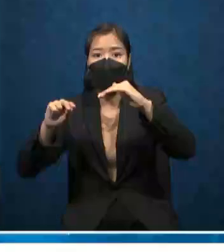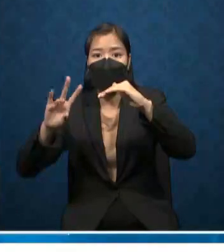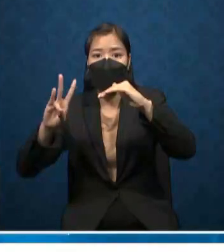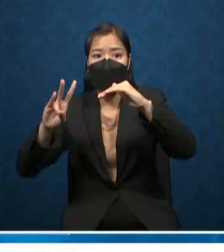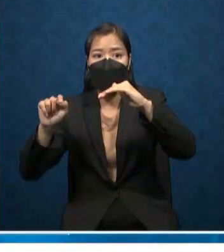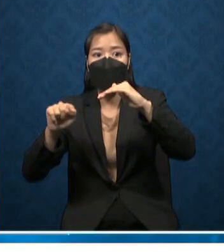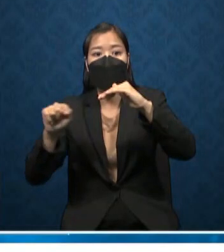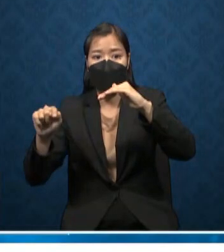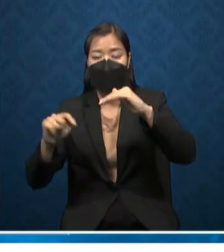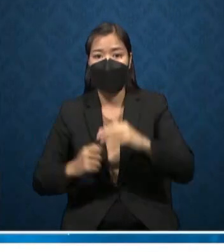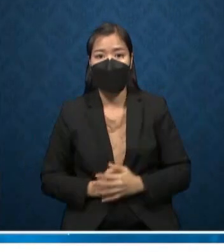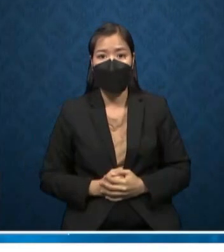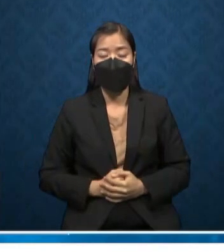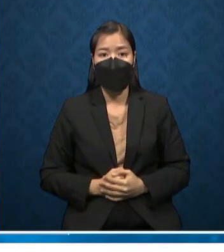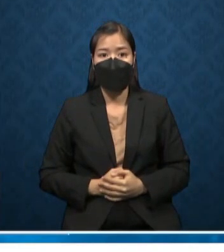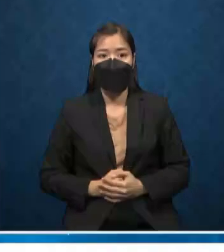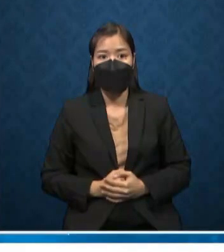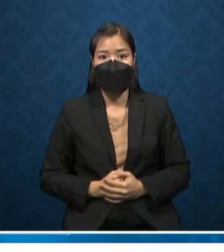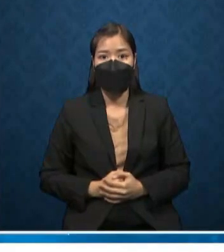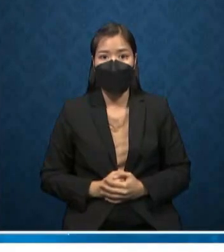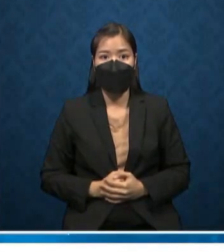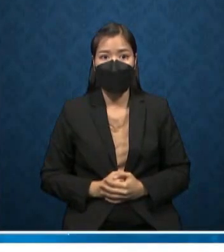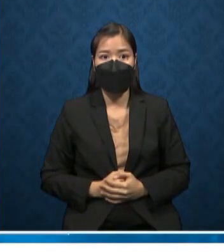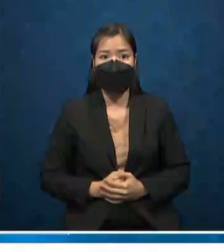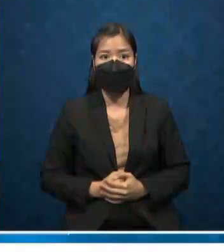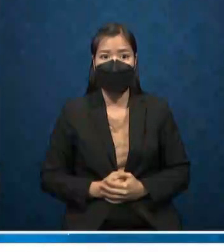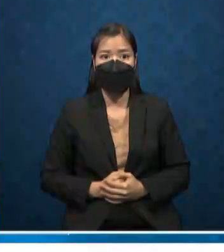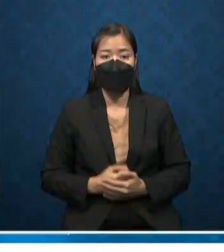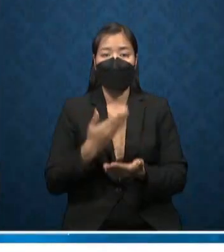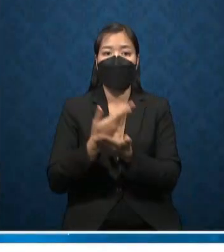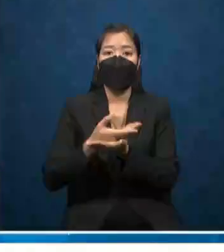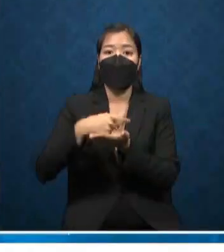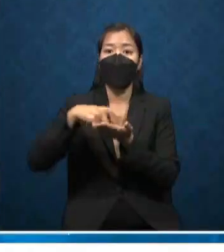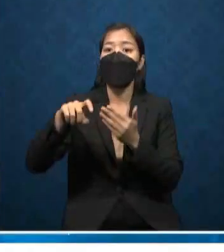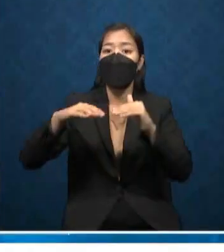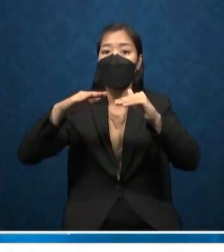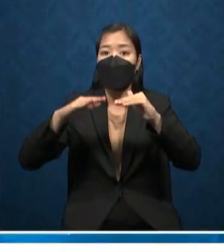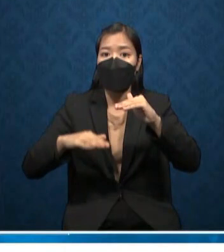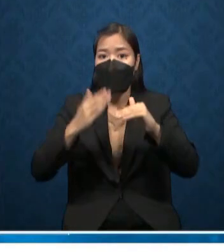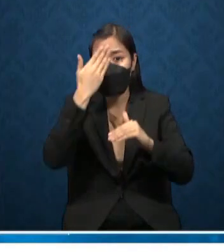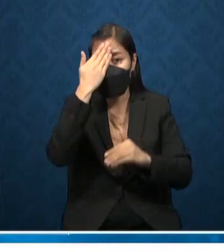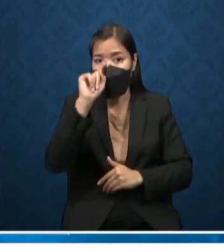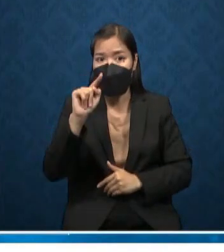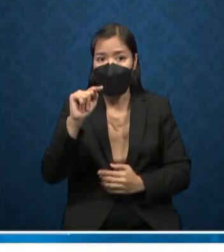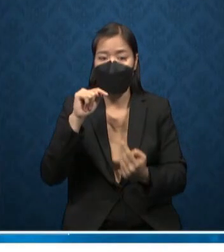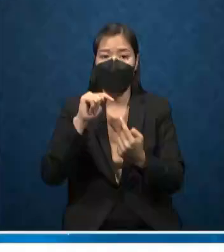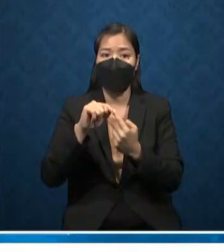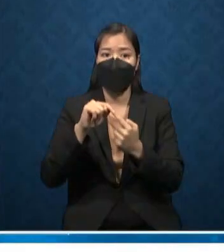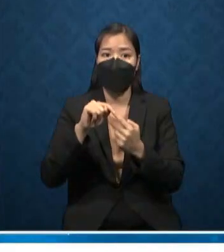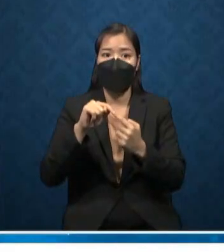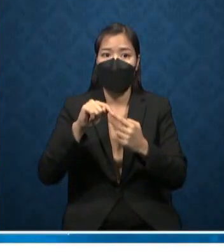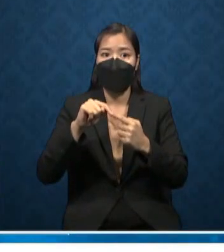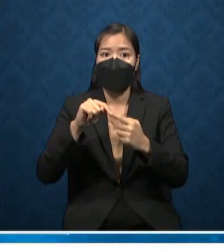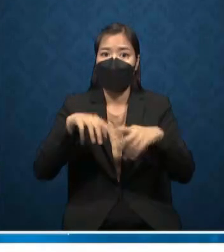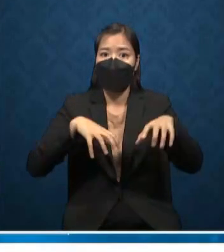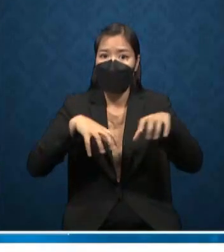ก็ตรงนี้ในข้อสังเกตตรงนี้ก็คือการโอนลดน้อยลงเนี่ยแสดงว่ามีการจัดและเตรียม